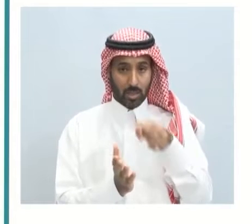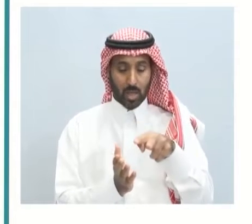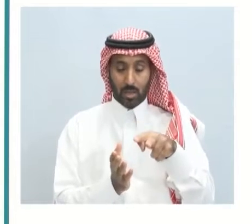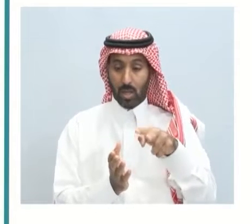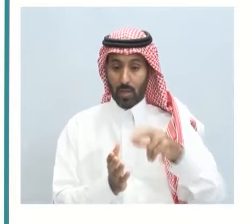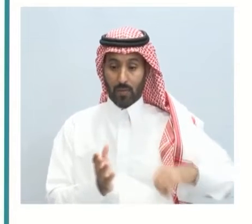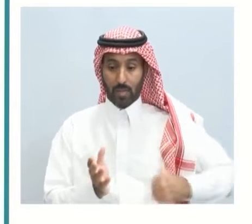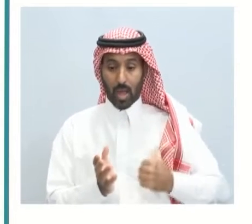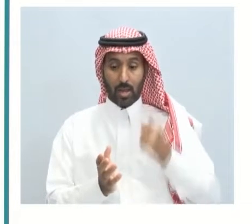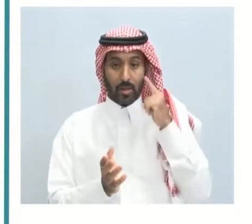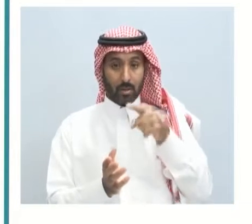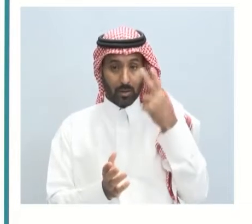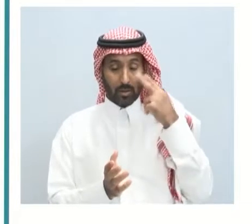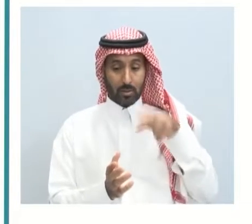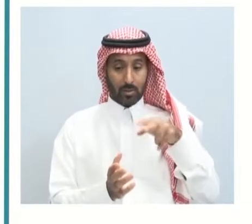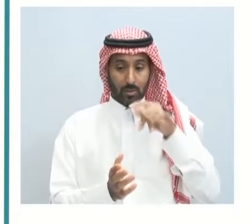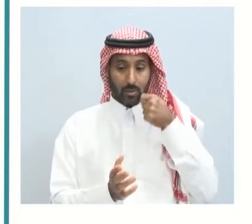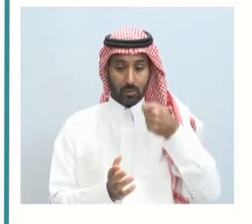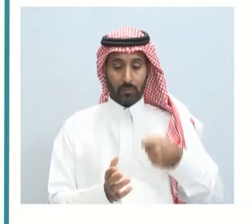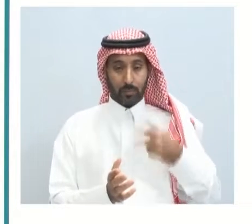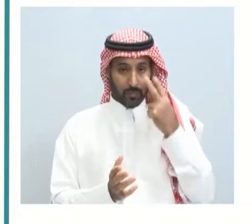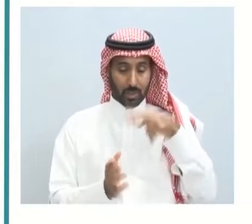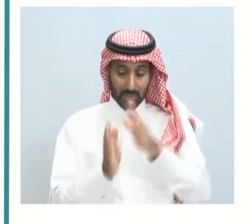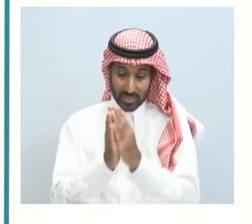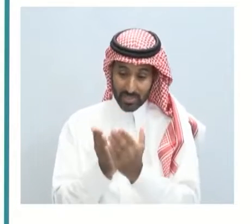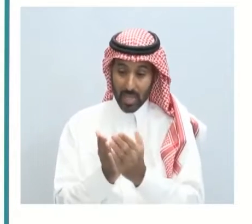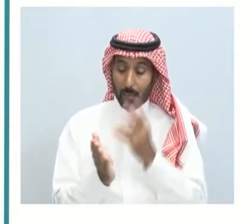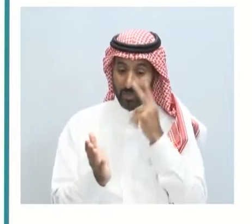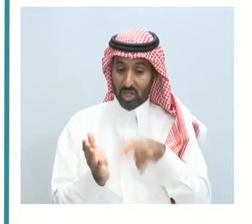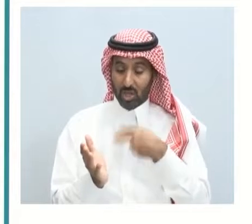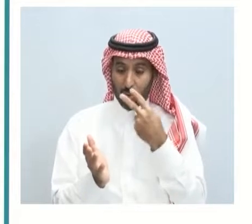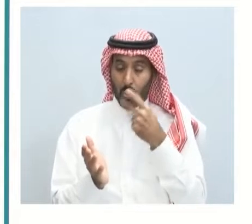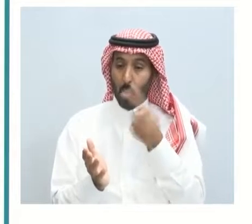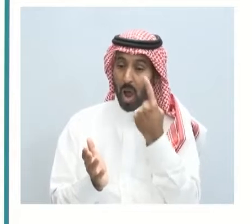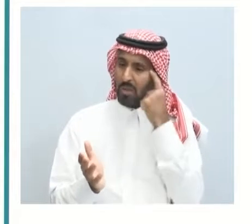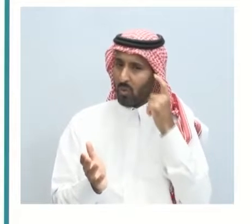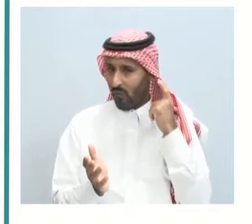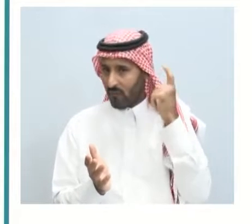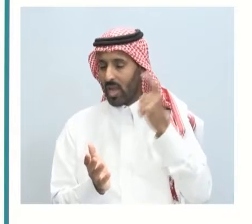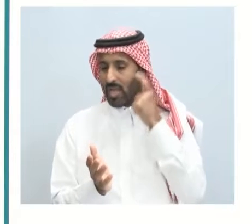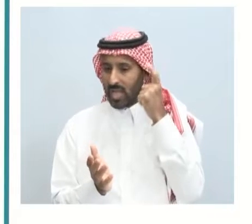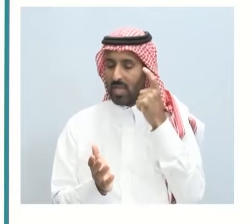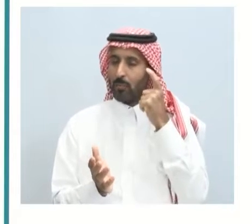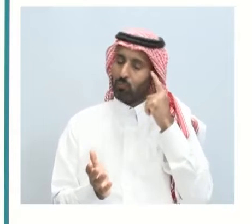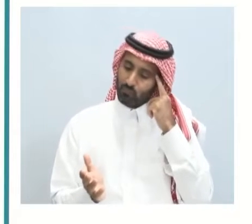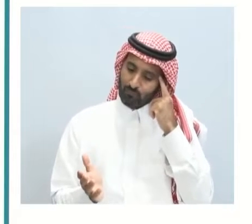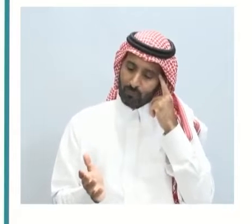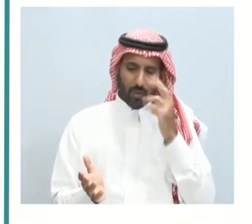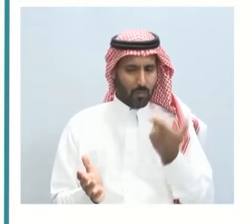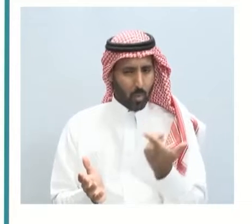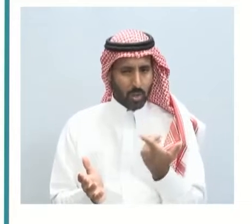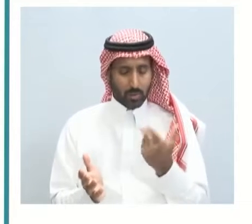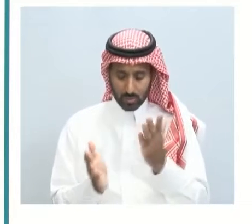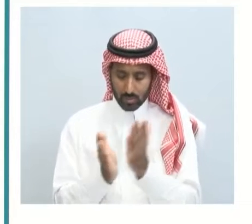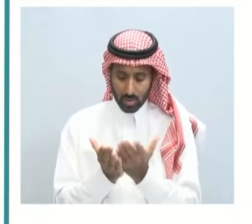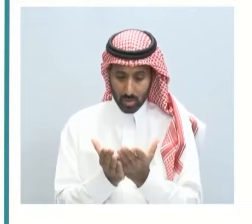الطالب الموجود لدينا في في هذا الكتاب شكل واحد يفكر في